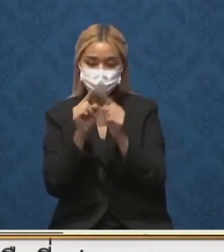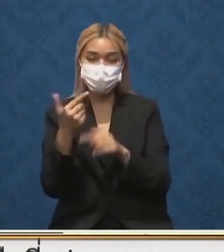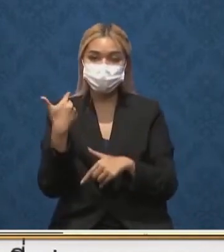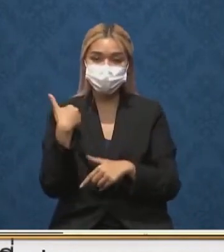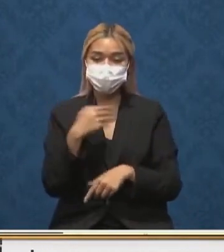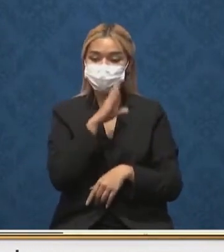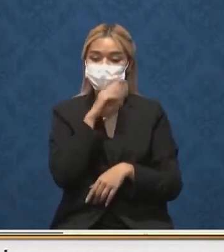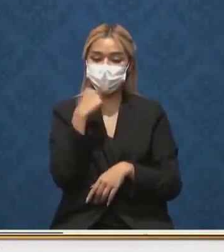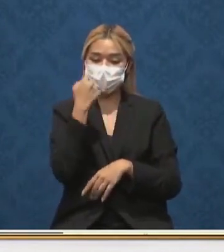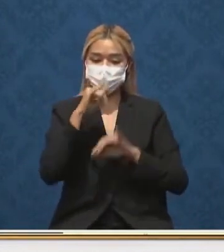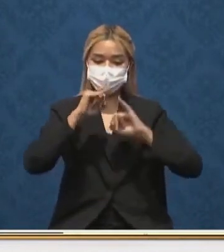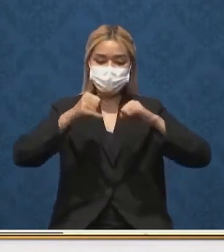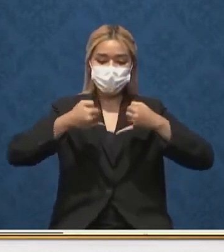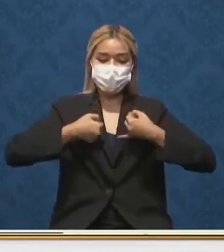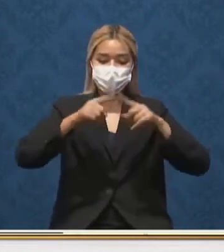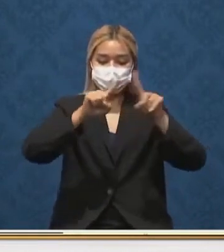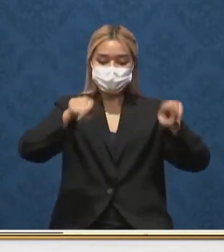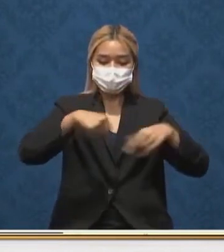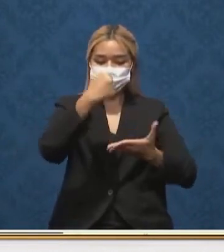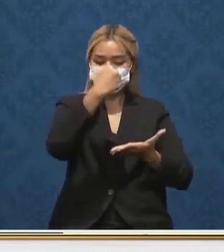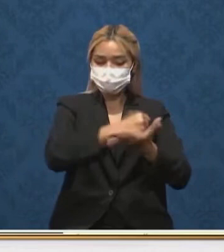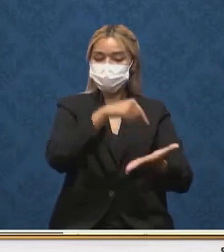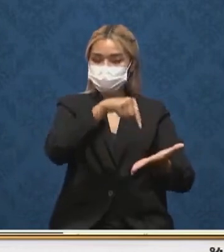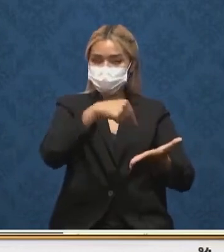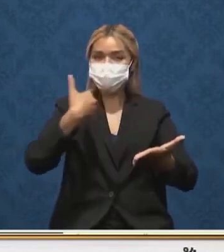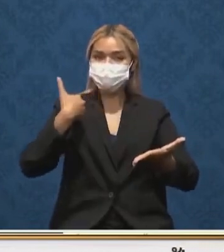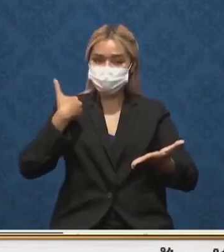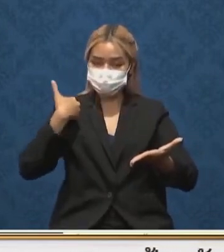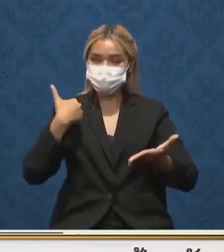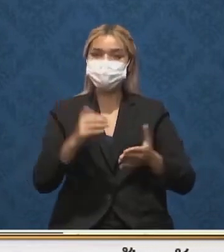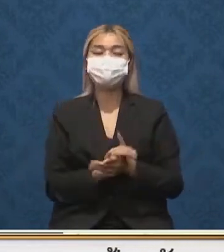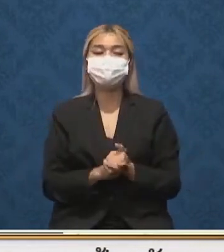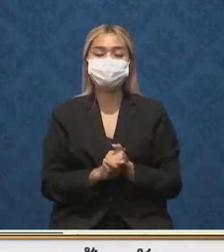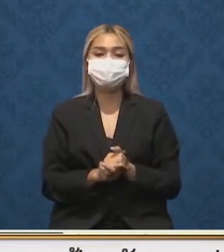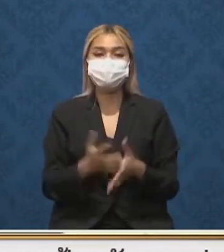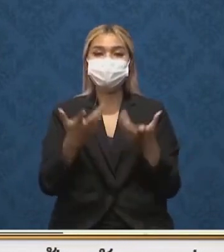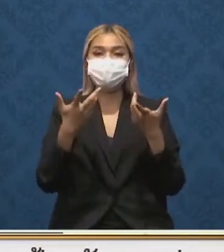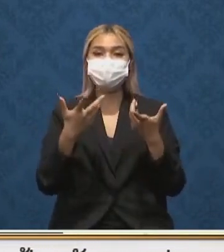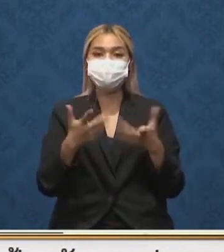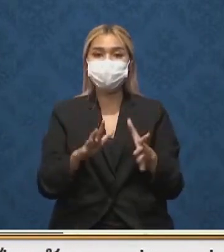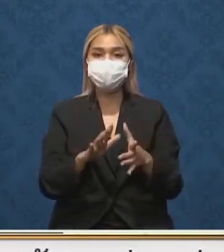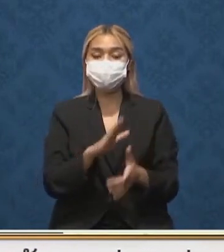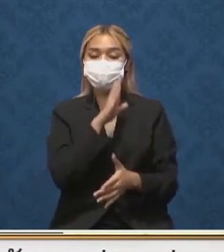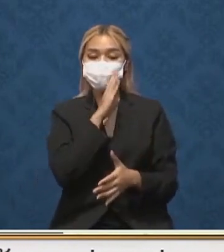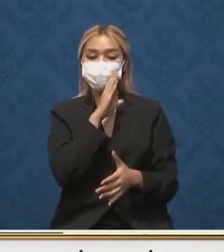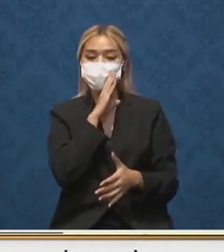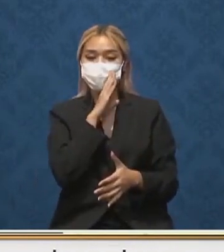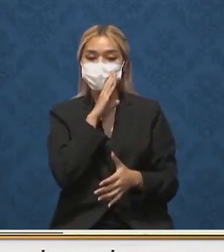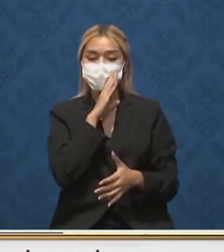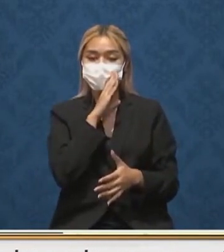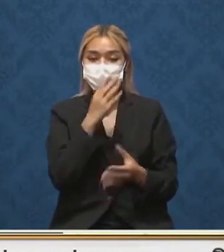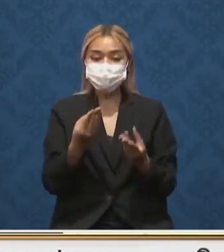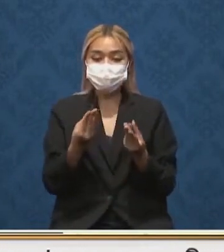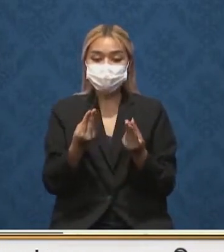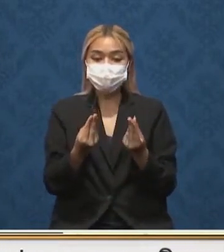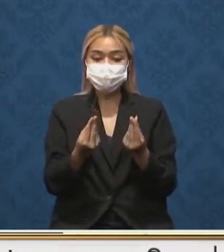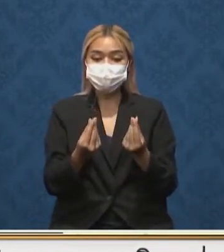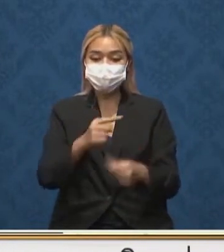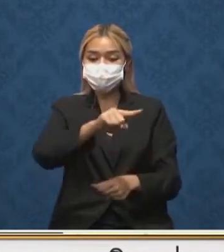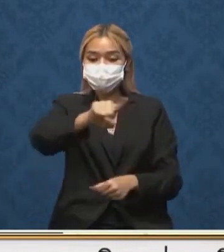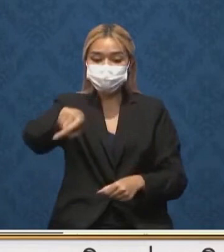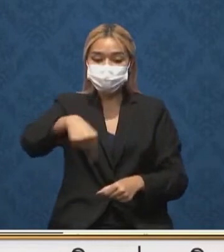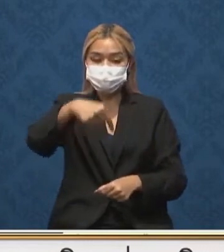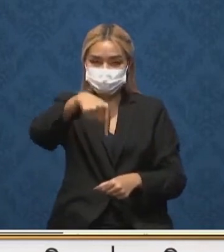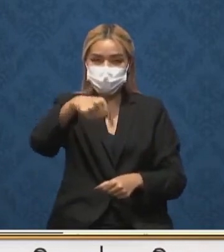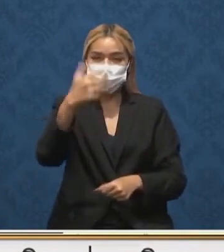กับทางภาครัฐนอกจากนั้นยังมีการพิพาทระหว่างผู้ที่เสียังเสร็จแปลงนี้ซึ่งเป็นแปลงที่ใหญ่แล